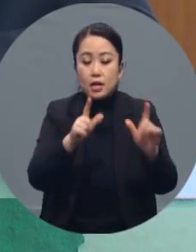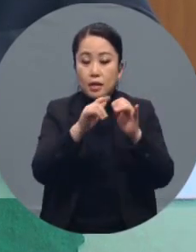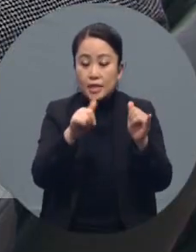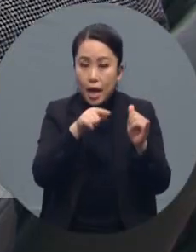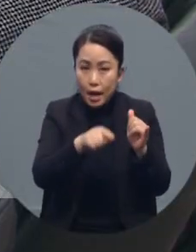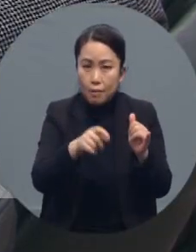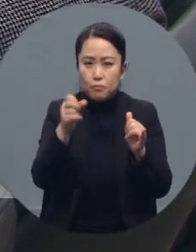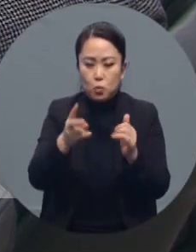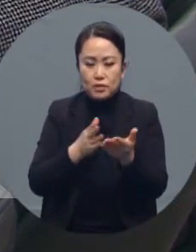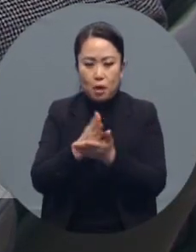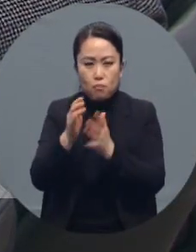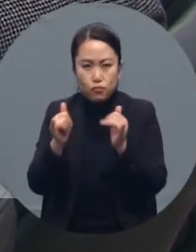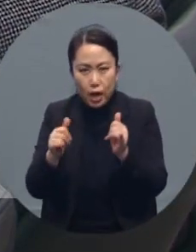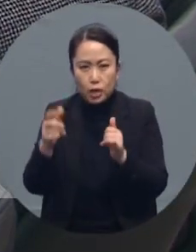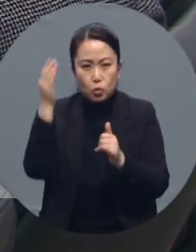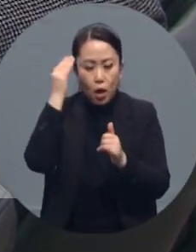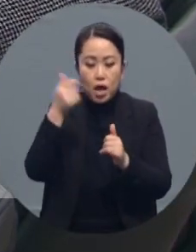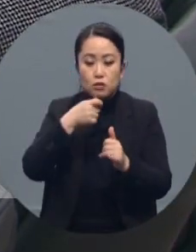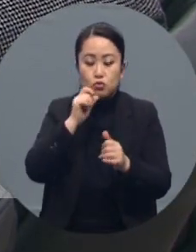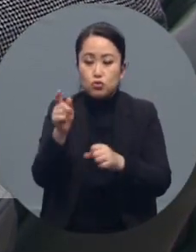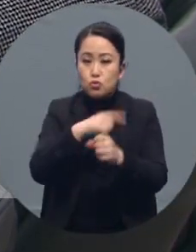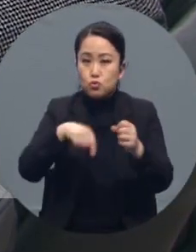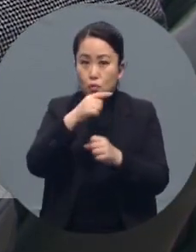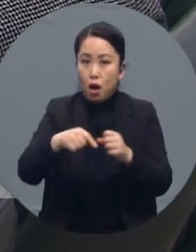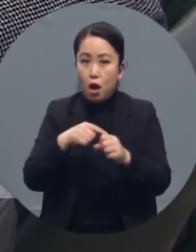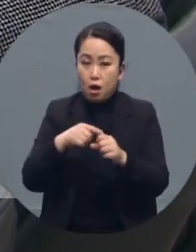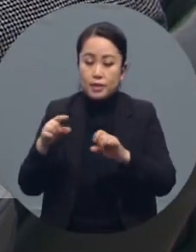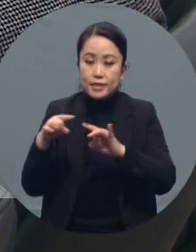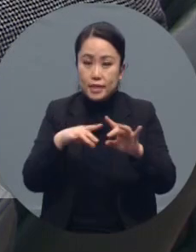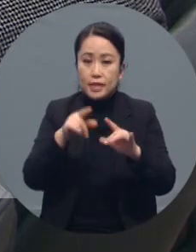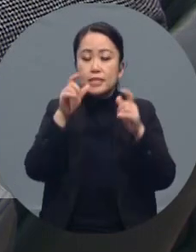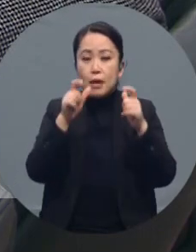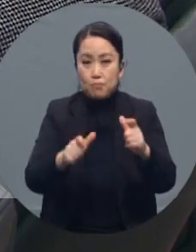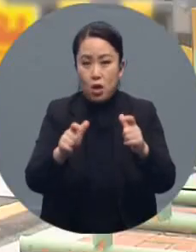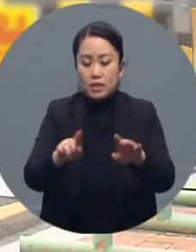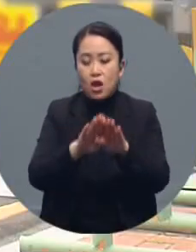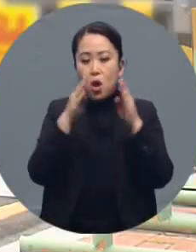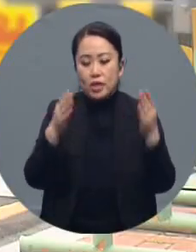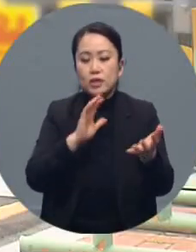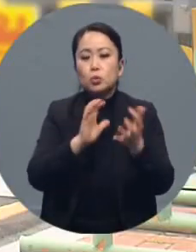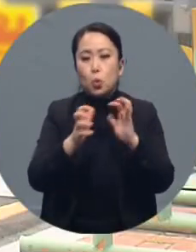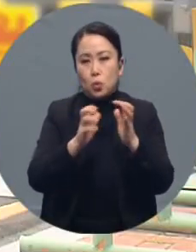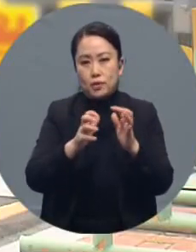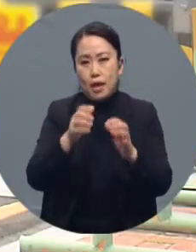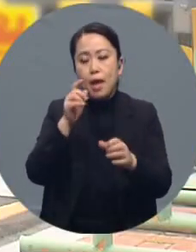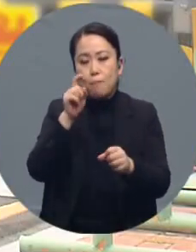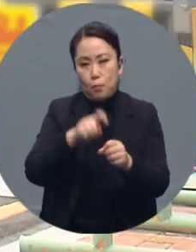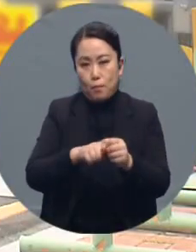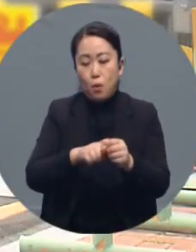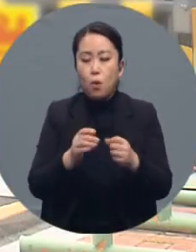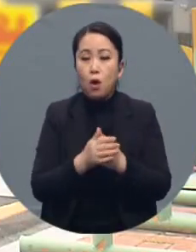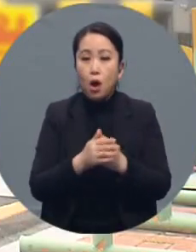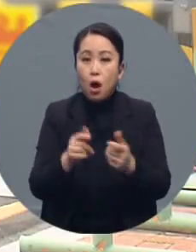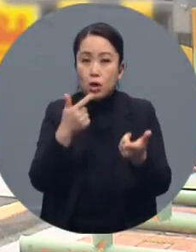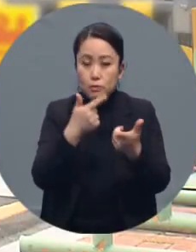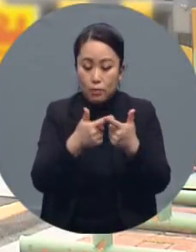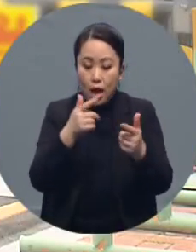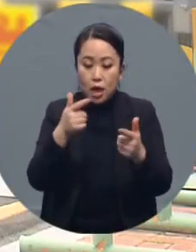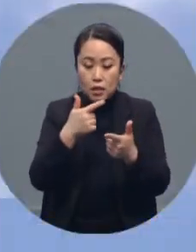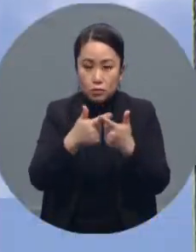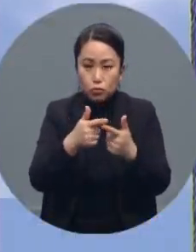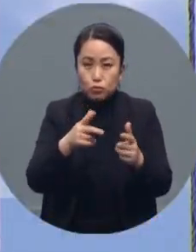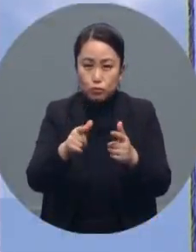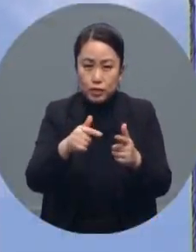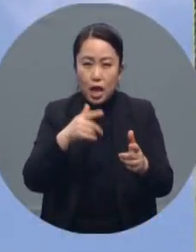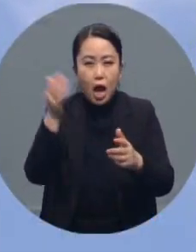한수원까지 참여하는 열린 토론 자리를 만드는 것이 목표입니다. 부산시는 주무부처인 산업통상자원부를 통해